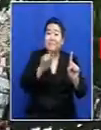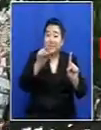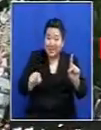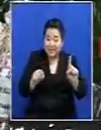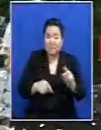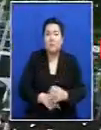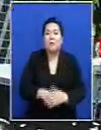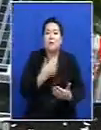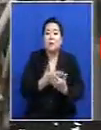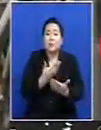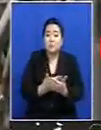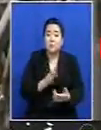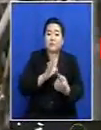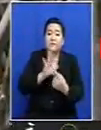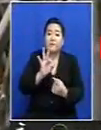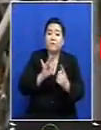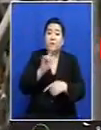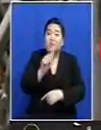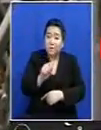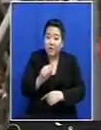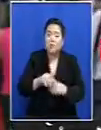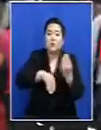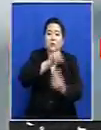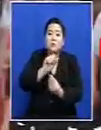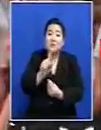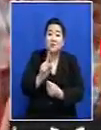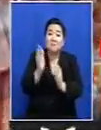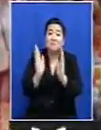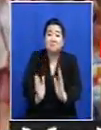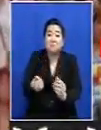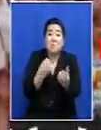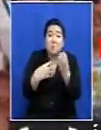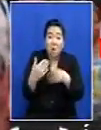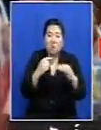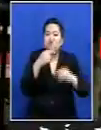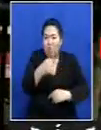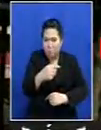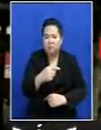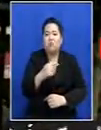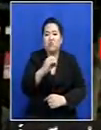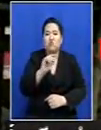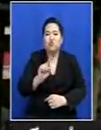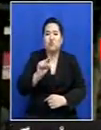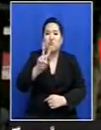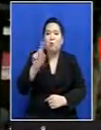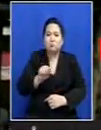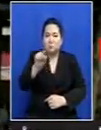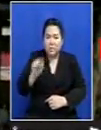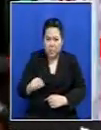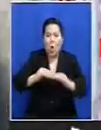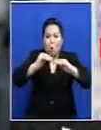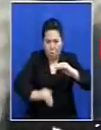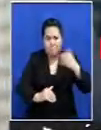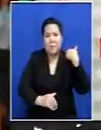ส่วนตัวเลขเงินเฟ้อค่ะบรรดานักเศรษฐศาสตร์ได้ปรับลดลงมาอยู่ที่ติดลบ 0.2% เมื่อเทียบเป็นรายปีลดลงจา